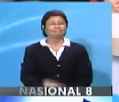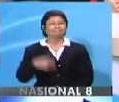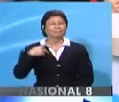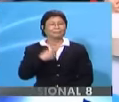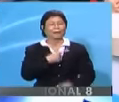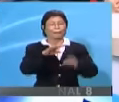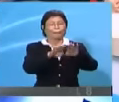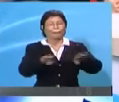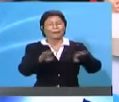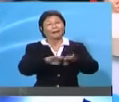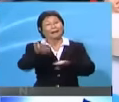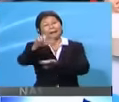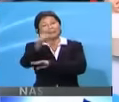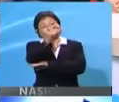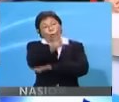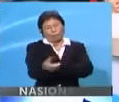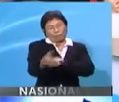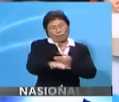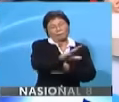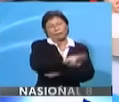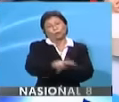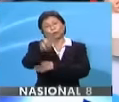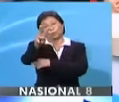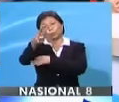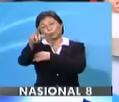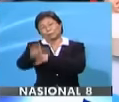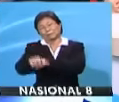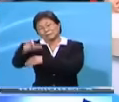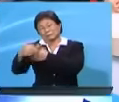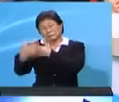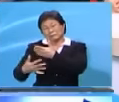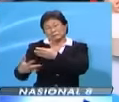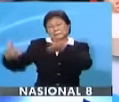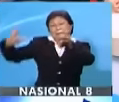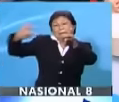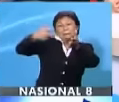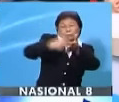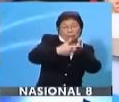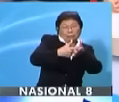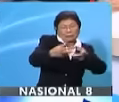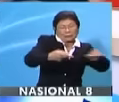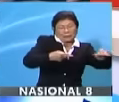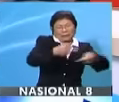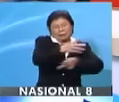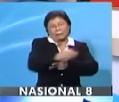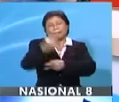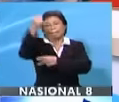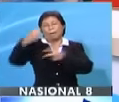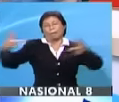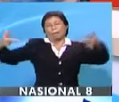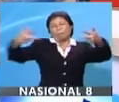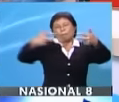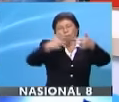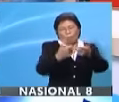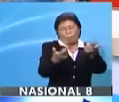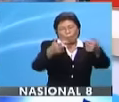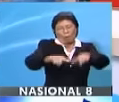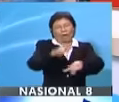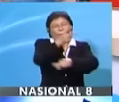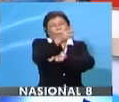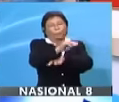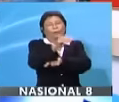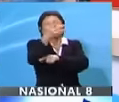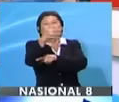Kita ke perkembangan lain. Seorang maut manakala dua lagi cedera parah dalam kemalangan melibatkan sebuah kereta dan sebuah bas. Kejadian berlaku di